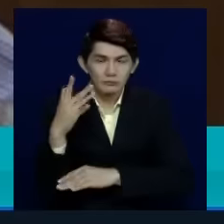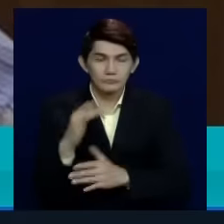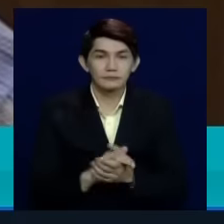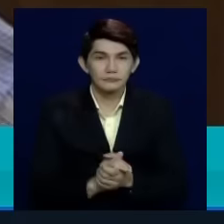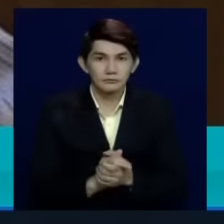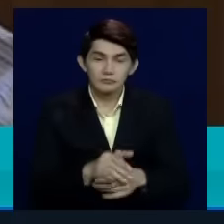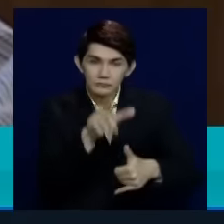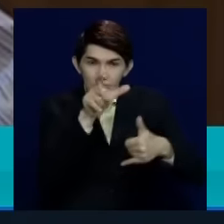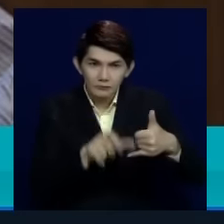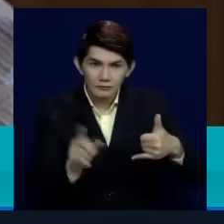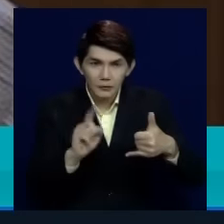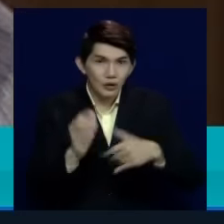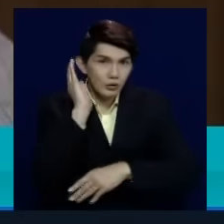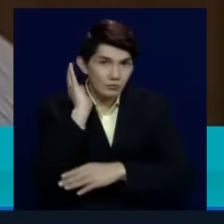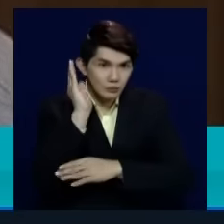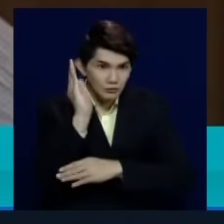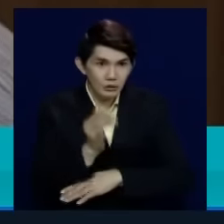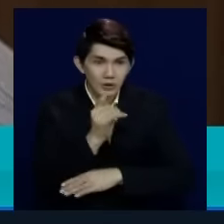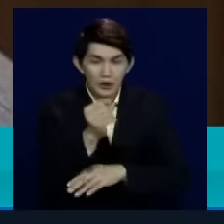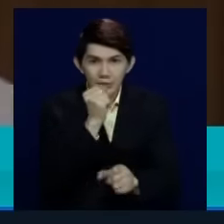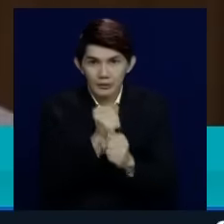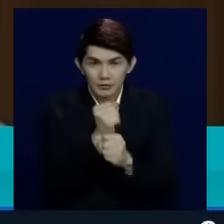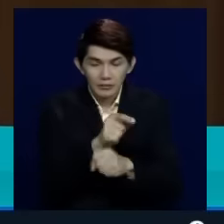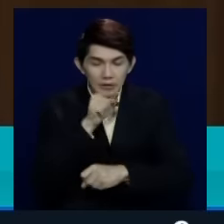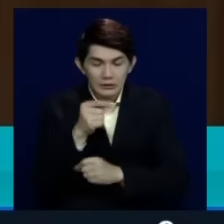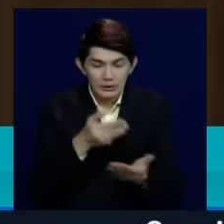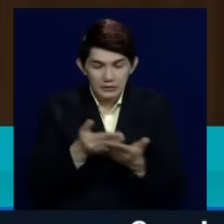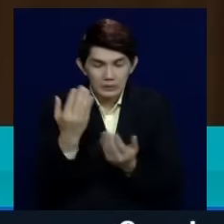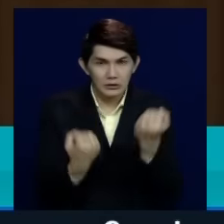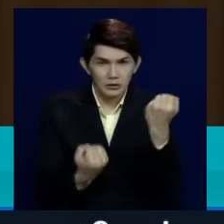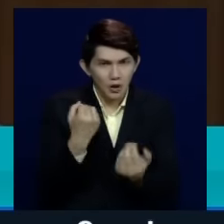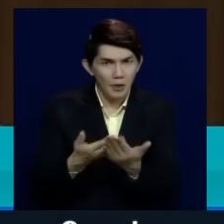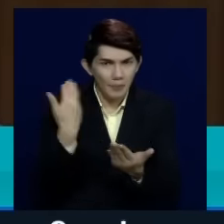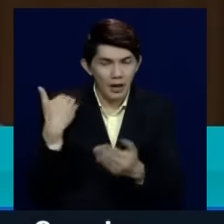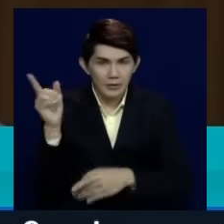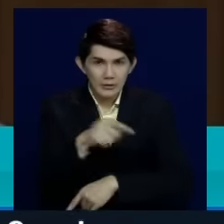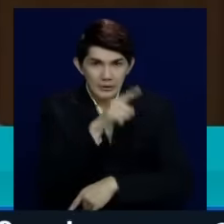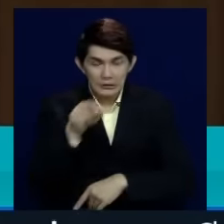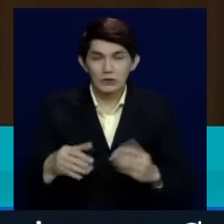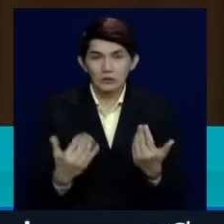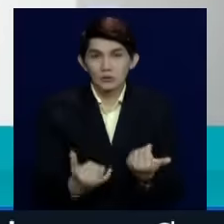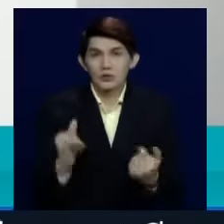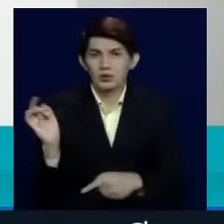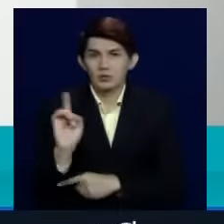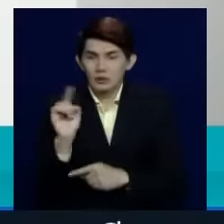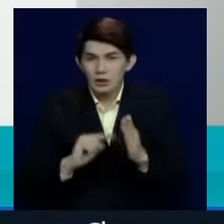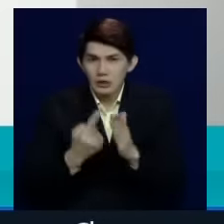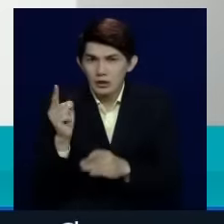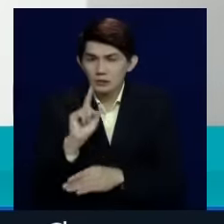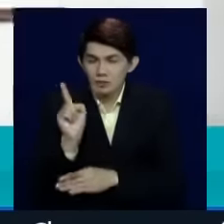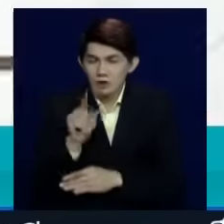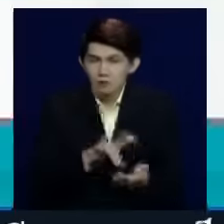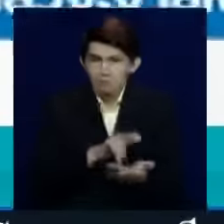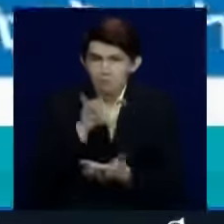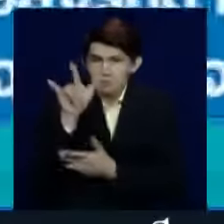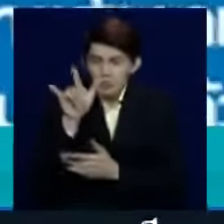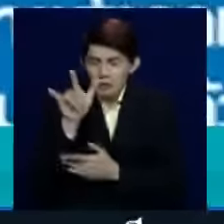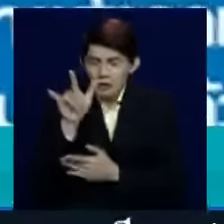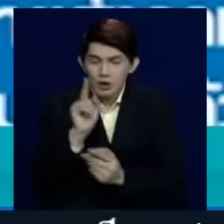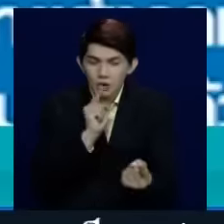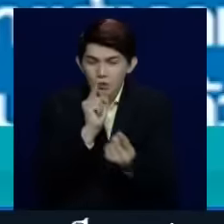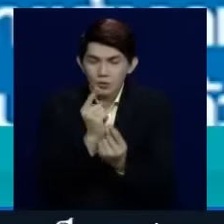โดยพฤติกรรมที่นายนฤนาถเข้าไปดำเนินการสั่งซื้อรถหรูที่ประเทศอังกฤษนั้นเริ่มจากเดินทางไปติดต่อตัวแทนชาว